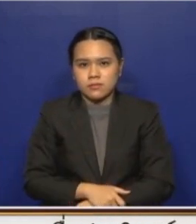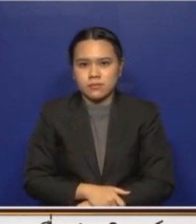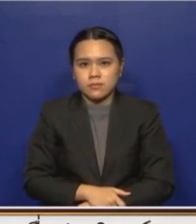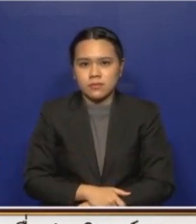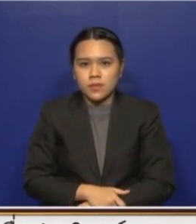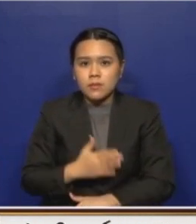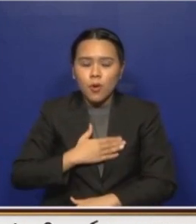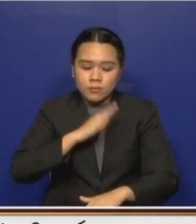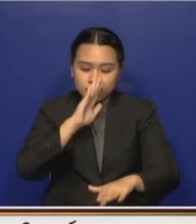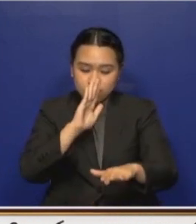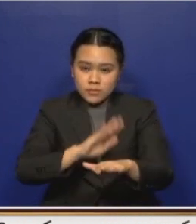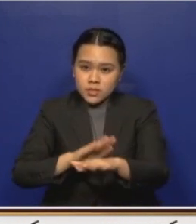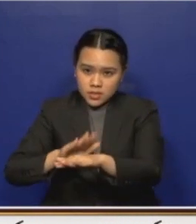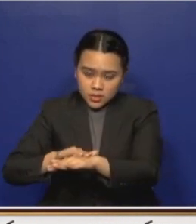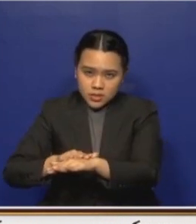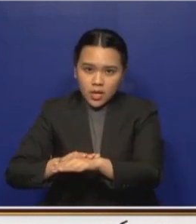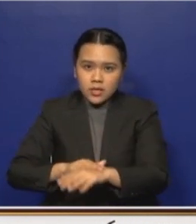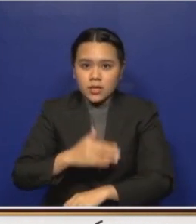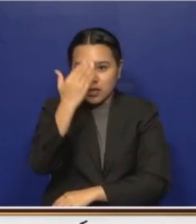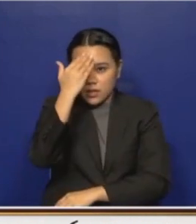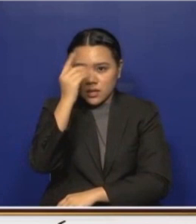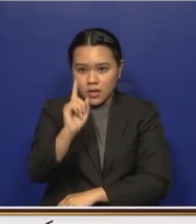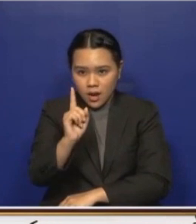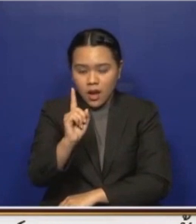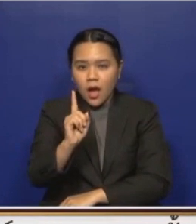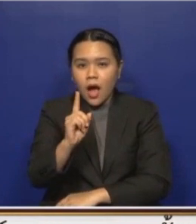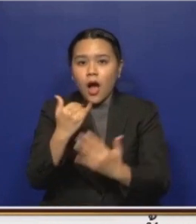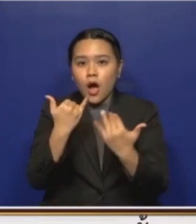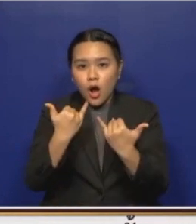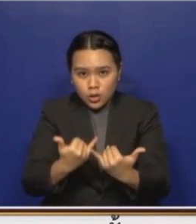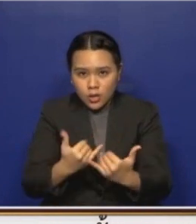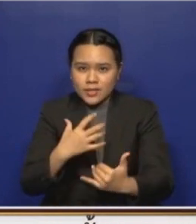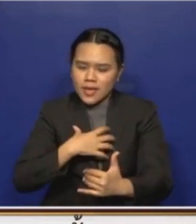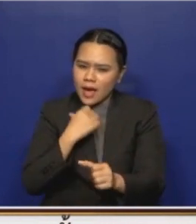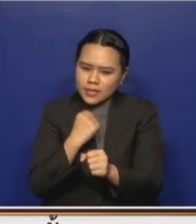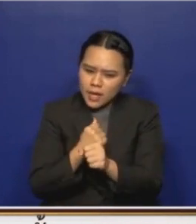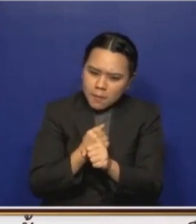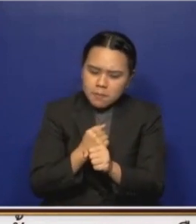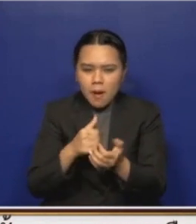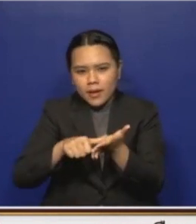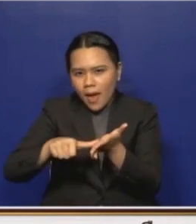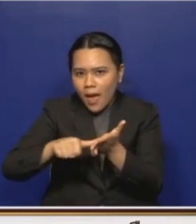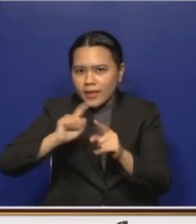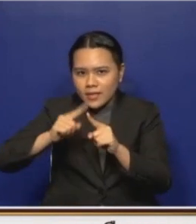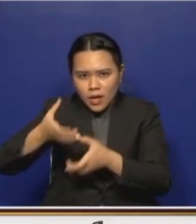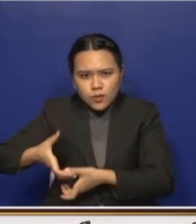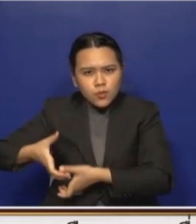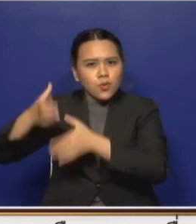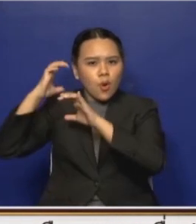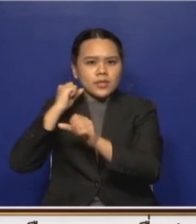ผมจะเอาตัวเลขเท่าที่จำเป็นนะฮะสำนักงานบริหารหนี้สาธารณะนี่เป็นเอกสารราชการออกมา